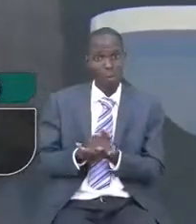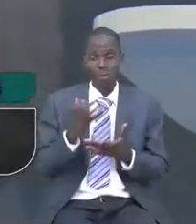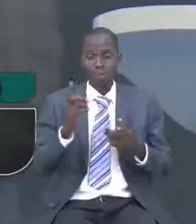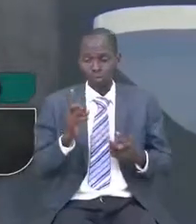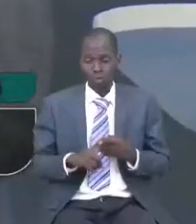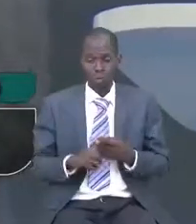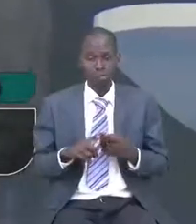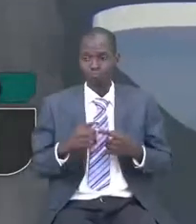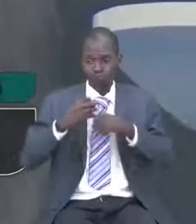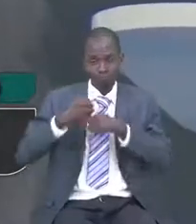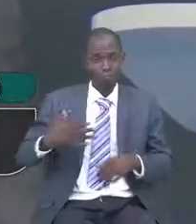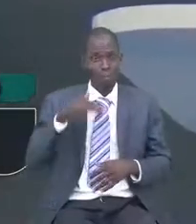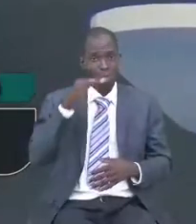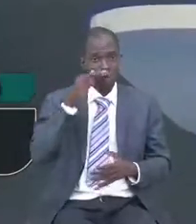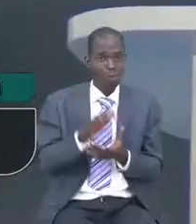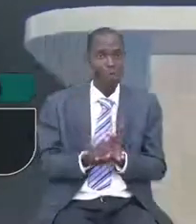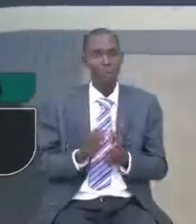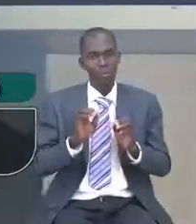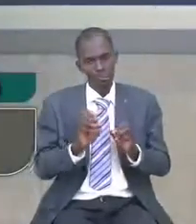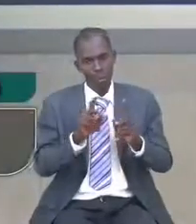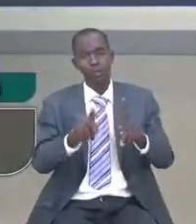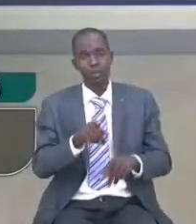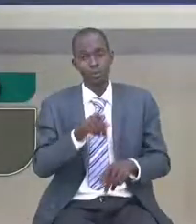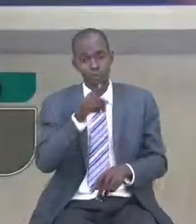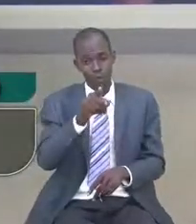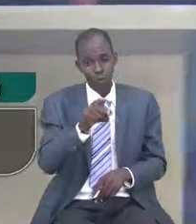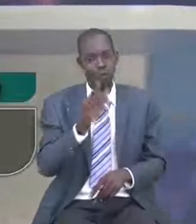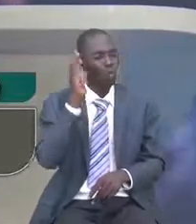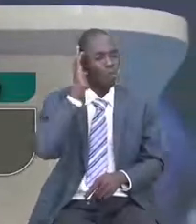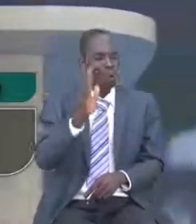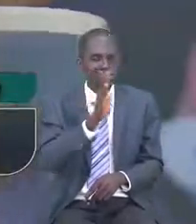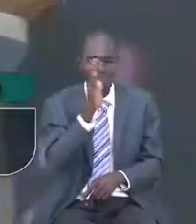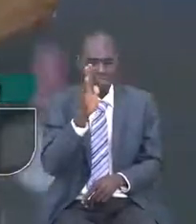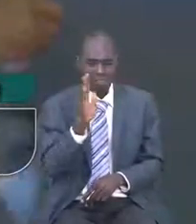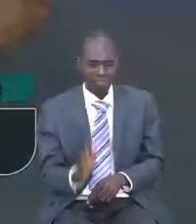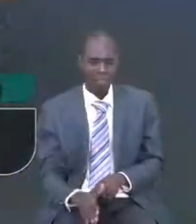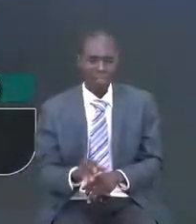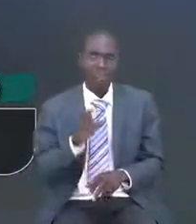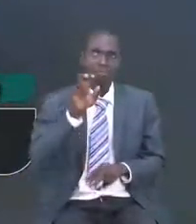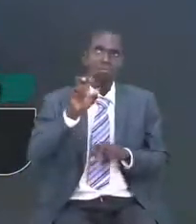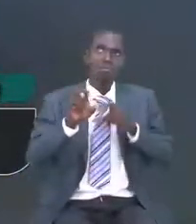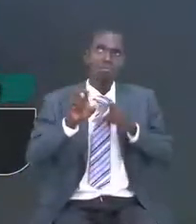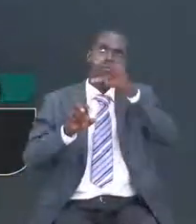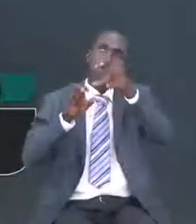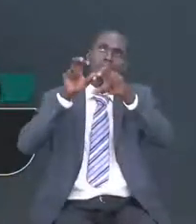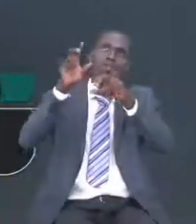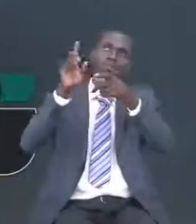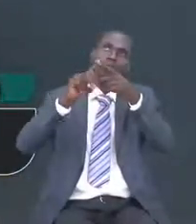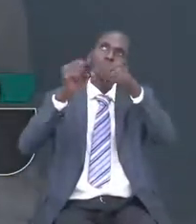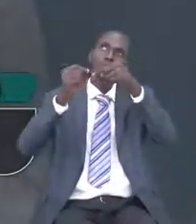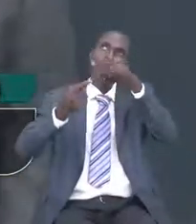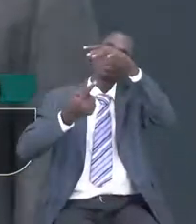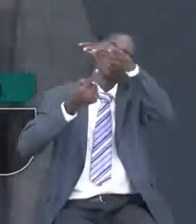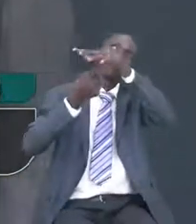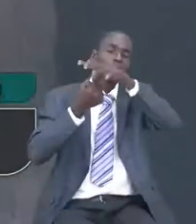ma maison. D'accord. Tu ne vas jamais gravir l'échelle du